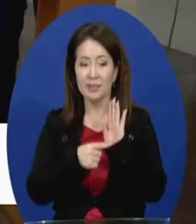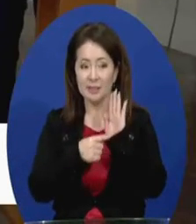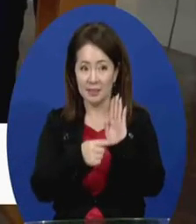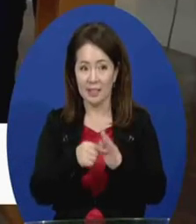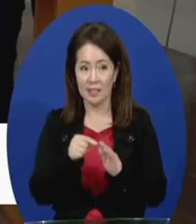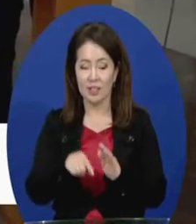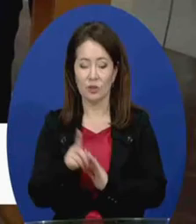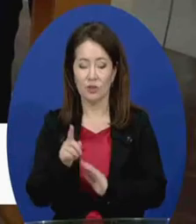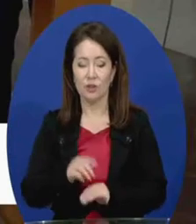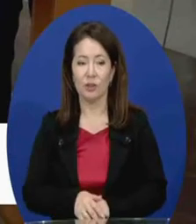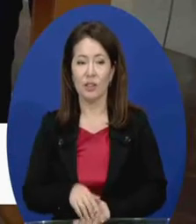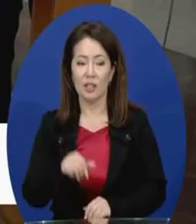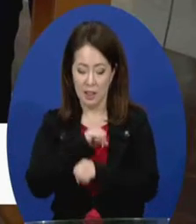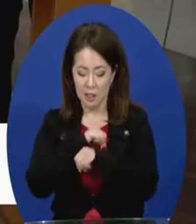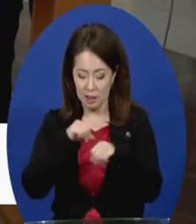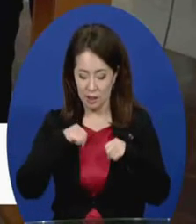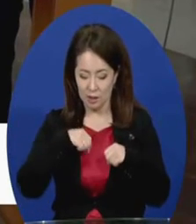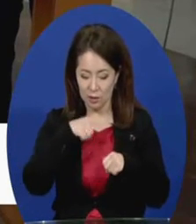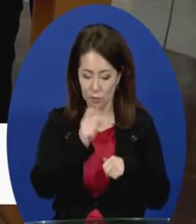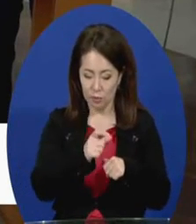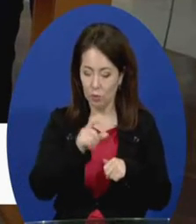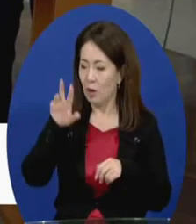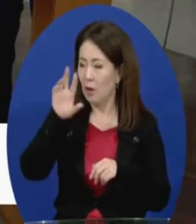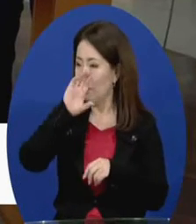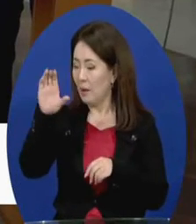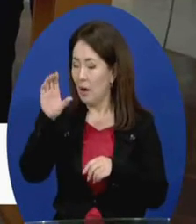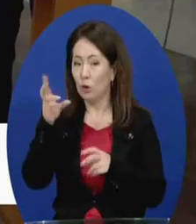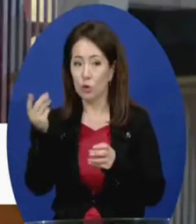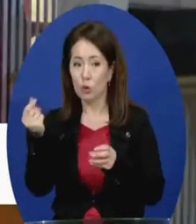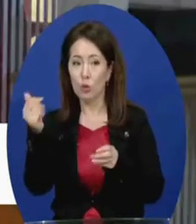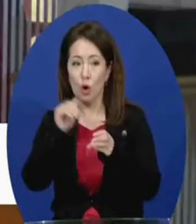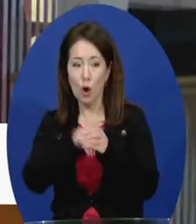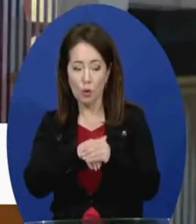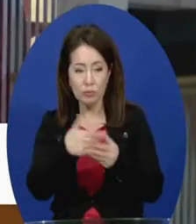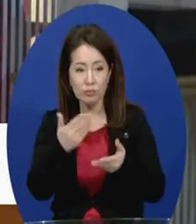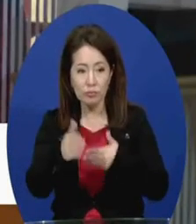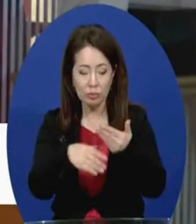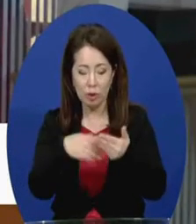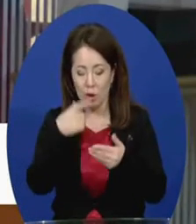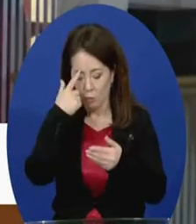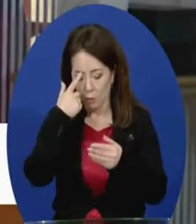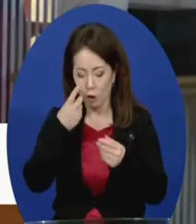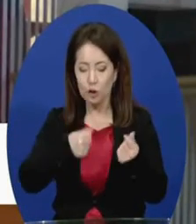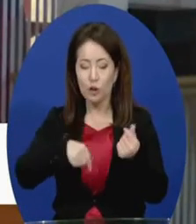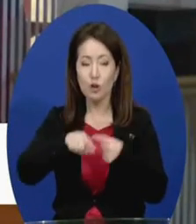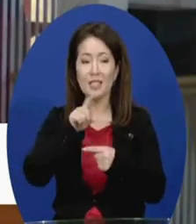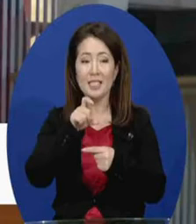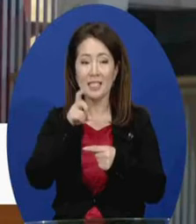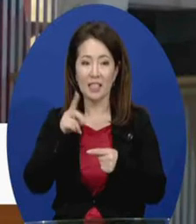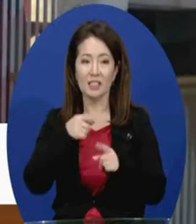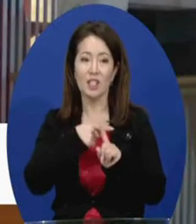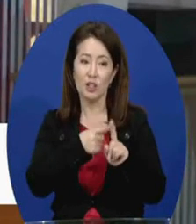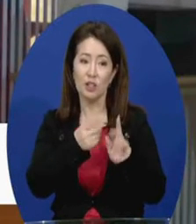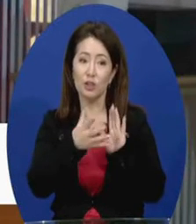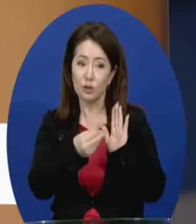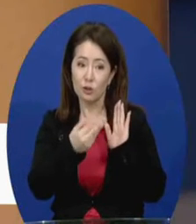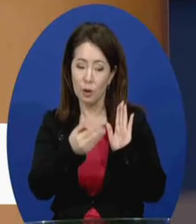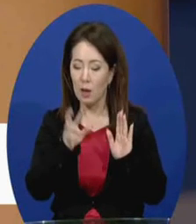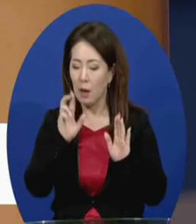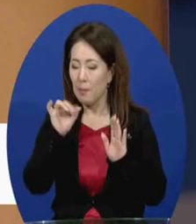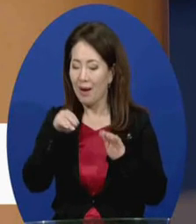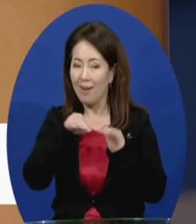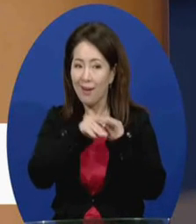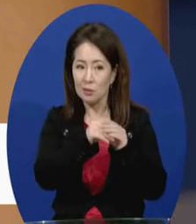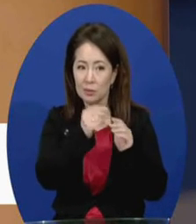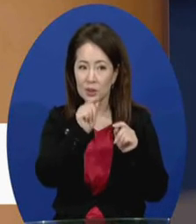байна. Иргэн болон аж ахуй нэгж бондын санхүүжилтэнд хөрөнгө оруулснаар Монголын хөрөнгийн зах зээл эрг нөлөө үзүүлнэ гэдгийг хэлж байна. Банкны хадгаламжаас өндөр хүүтэй